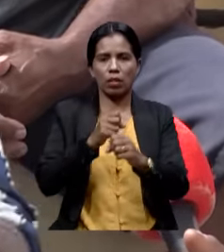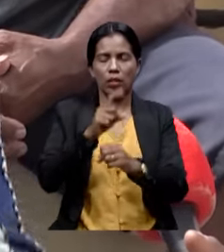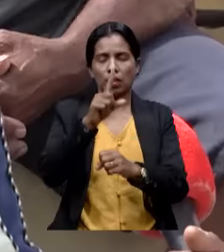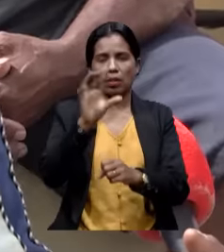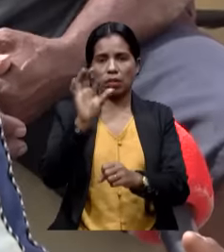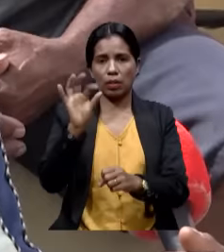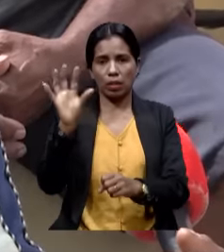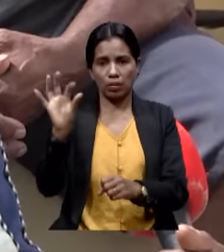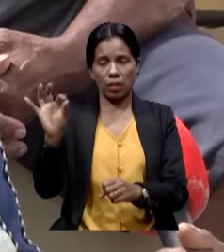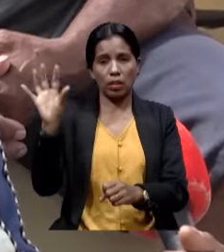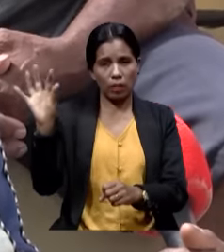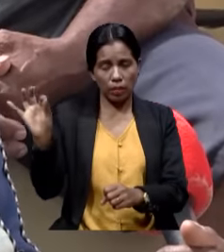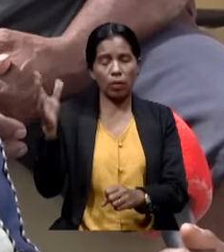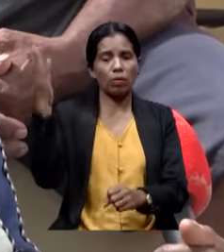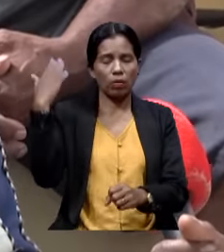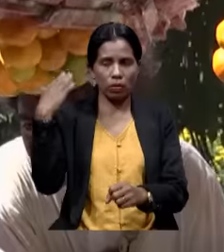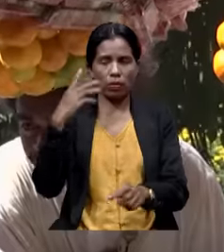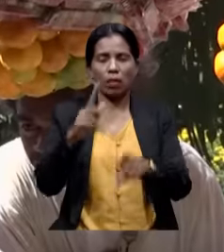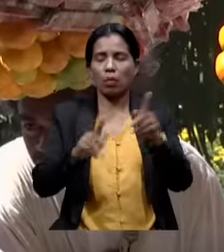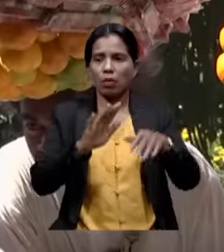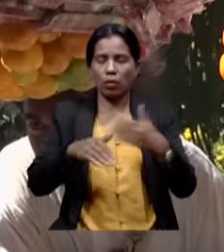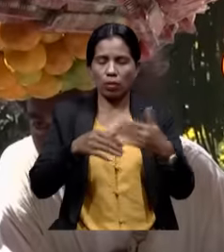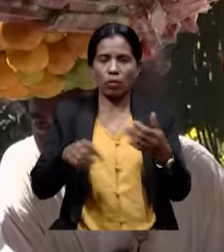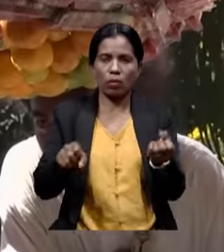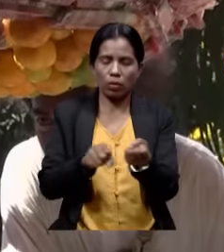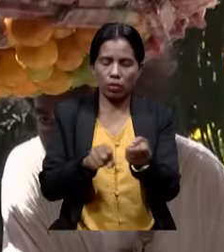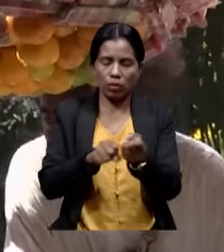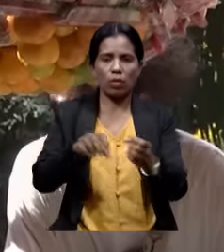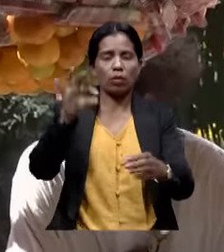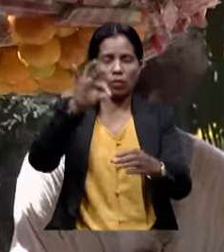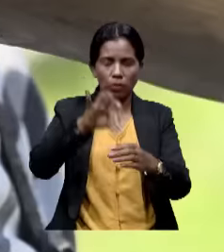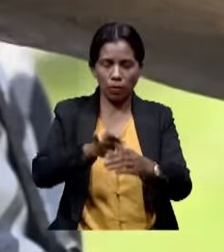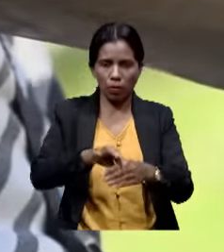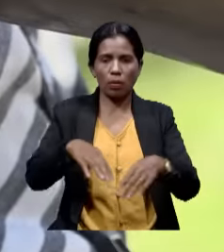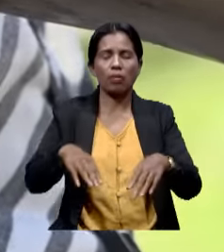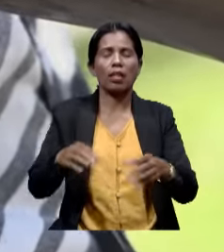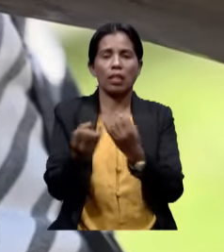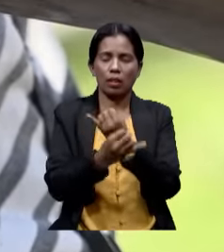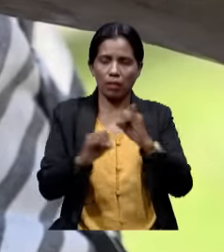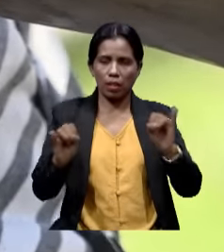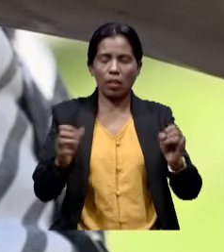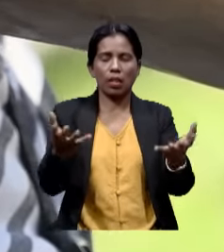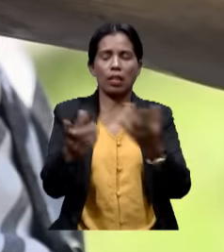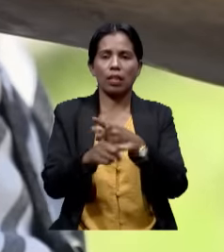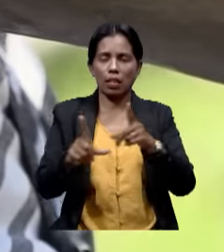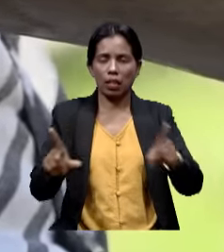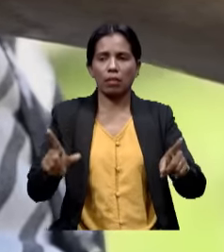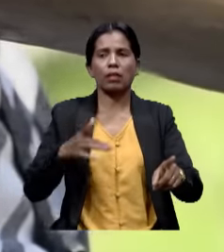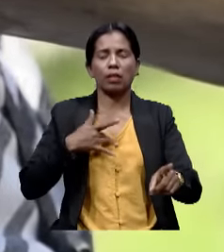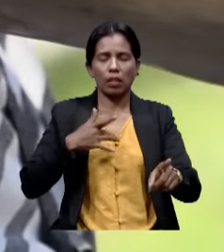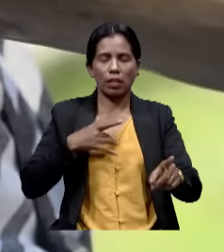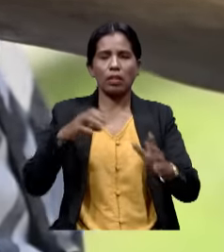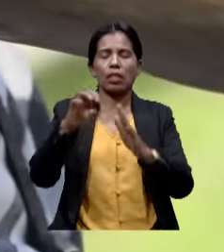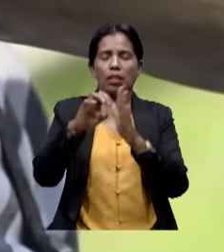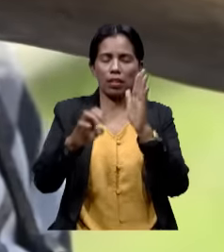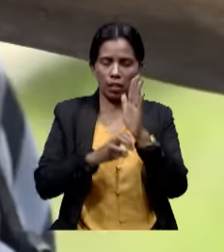sia sinulu resensial liuba. Povo hotu kontribui votus ba ukun rasikan, hakarak libre no senti naim ba estado no